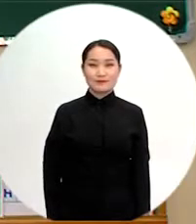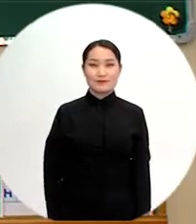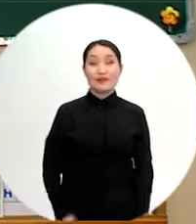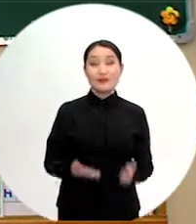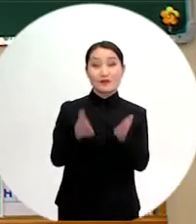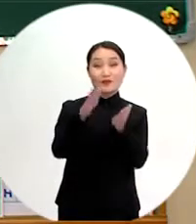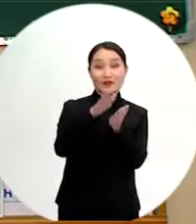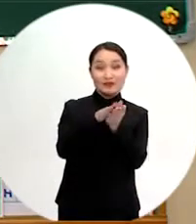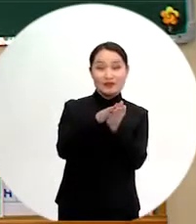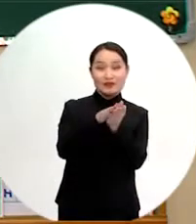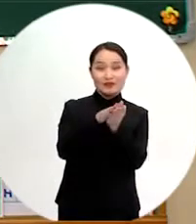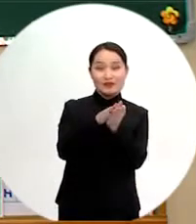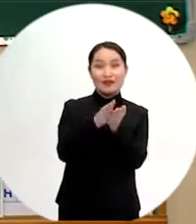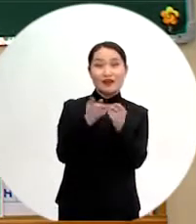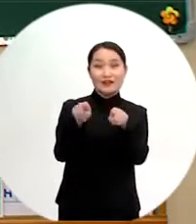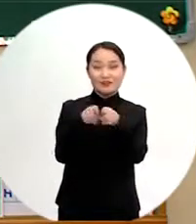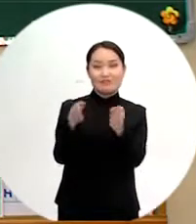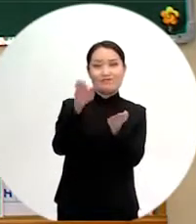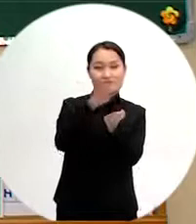Нугалсан хэсгээр дүрс нь давцаж байна.